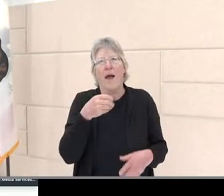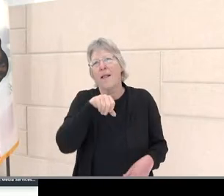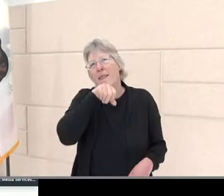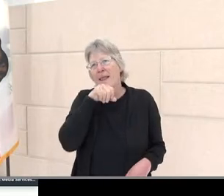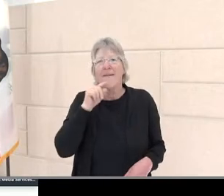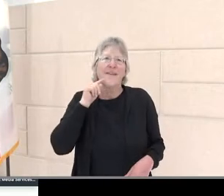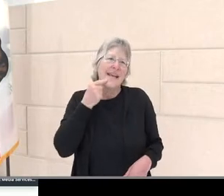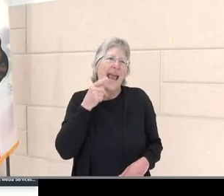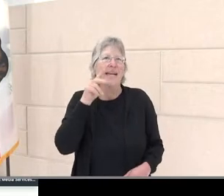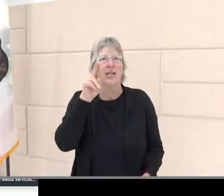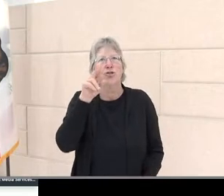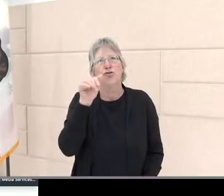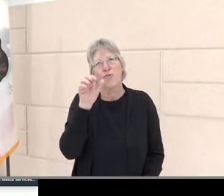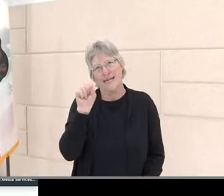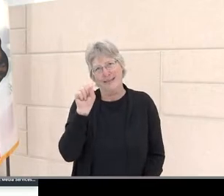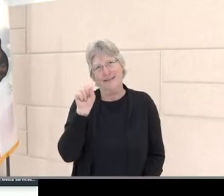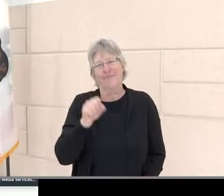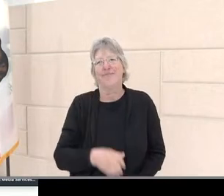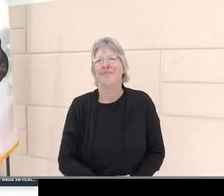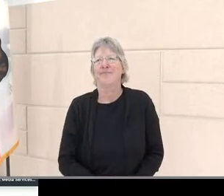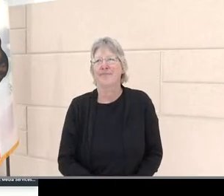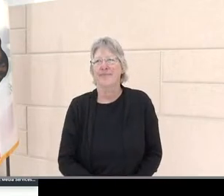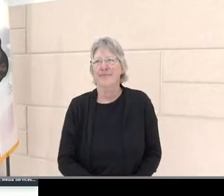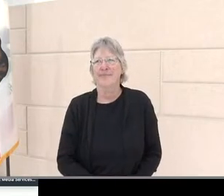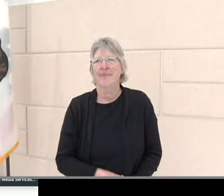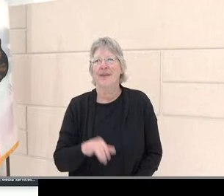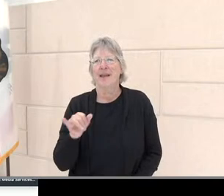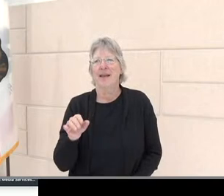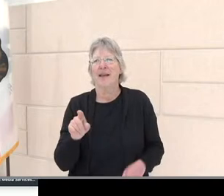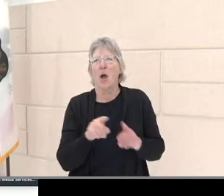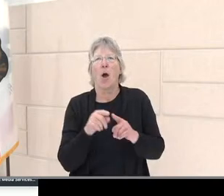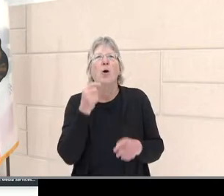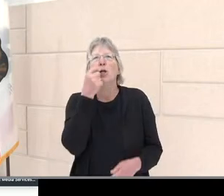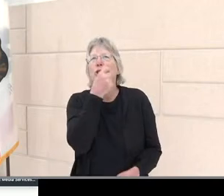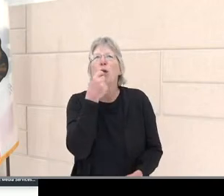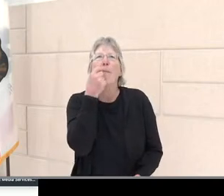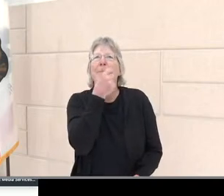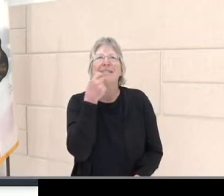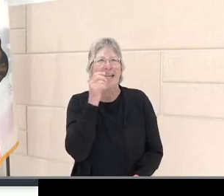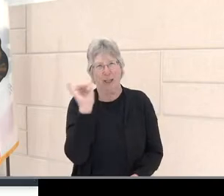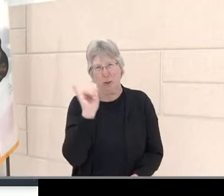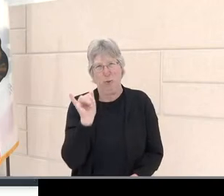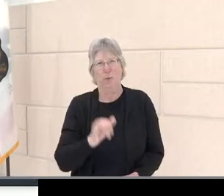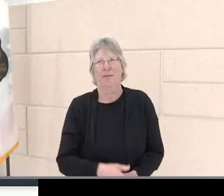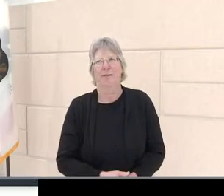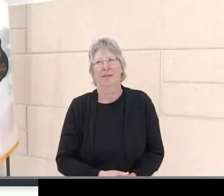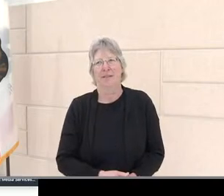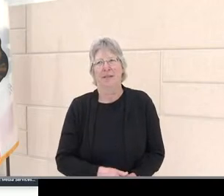យើងដឹងហើយនៅក្នុងចប់នឹងគឺថាវាមានចំណីផ្អែមសម្រាប់ឲ្យសិស្សញ៉ាំ